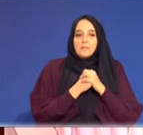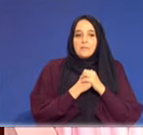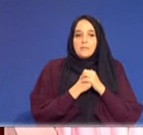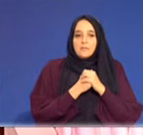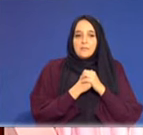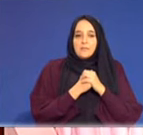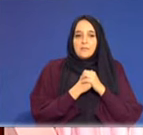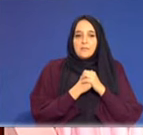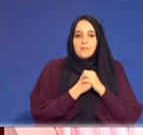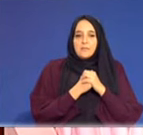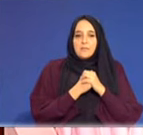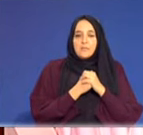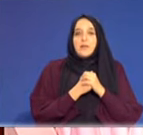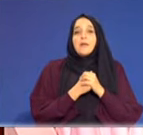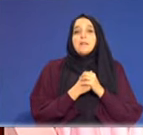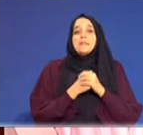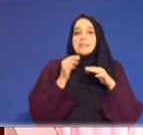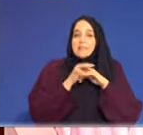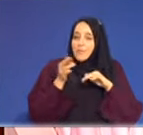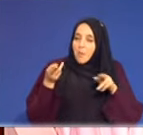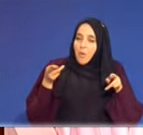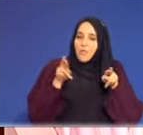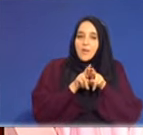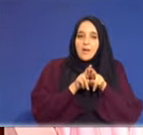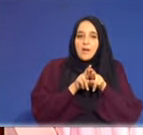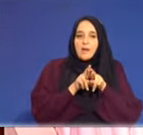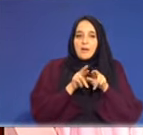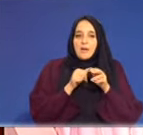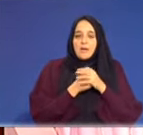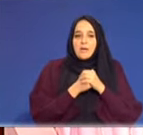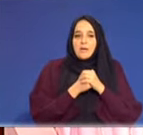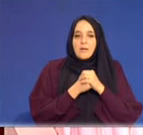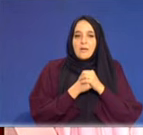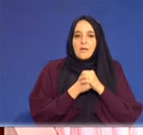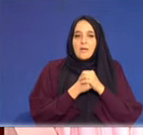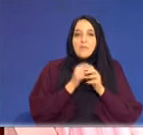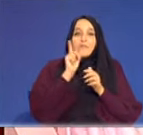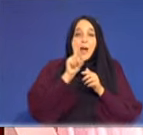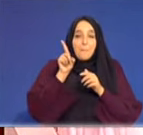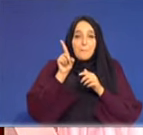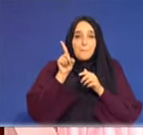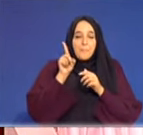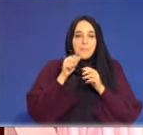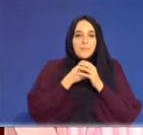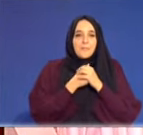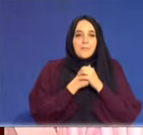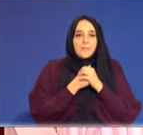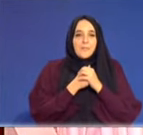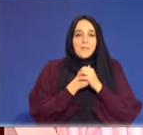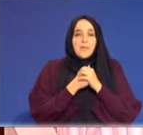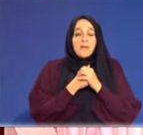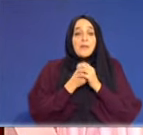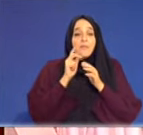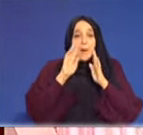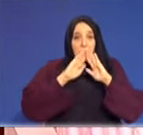بعد عاود ولات ليه، عاود مات هذاك الرجل تزوجت مع هذيك المرأة عاود ولات